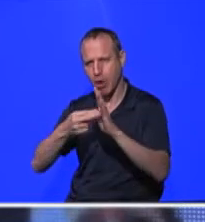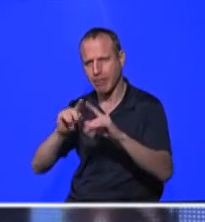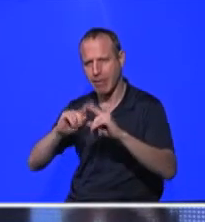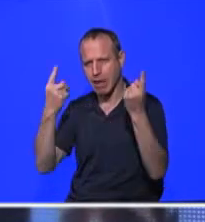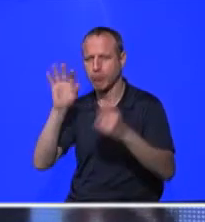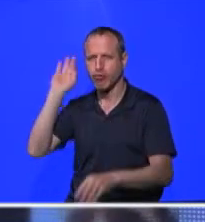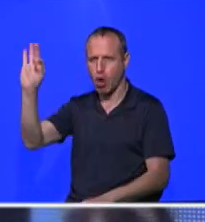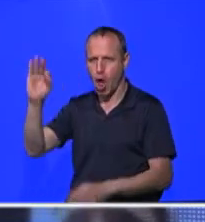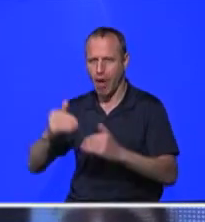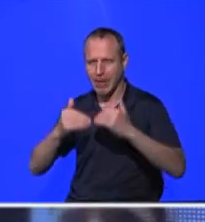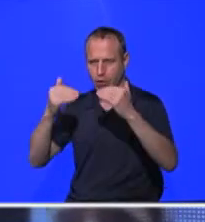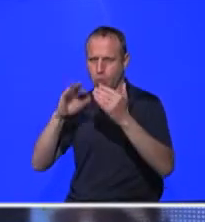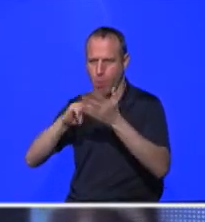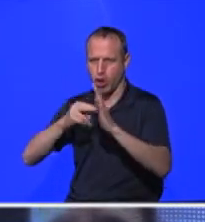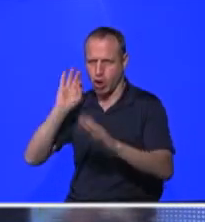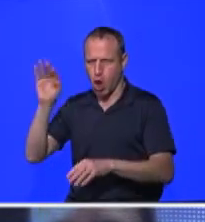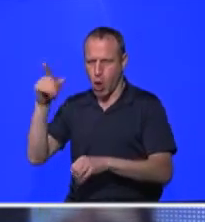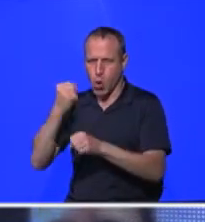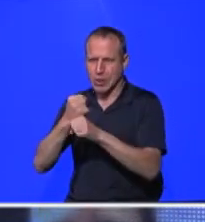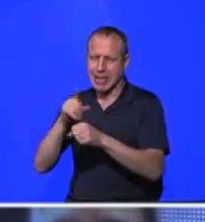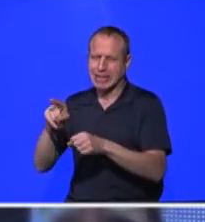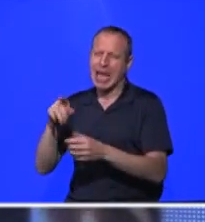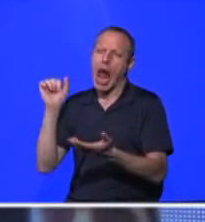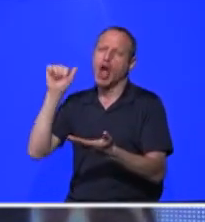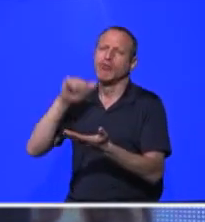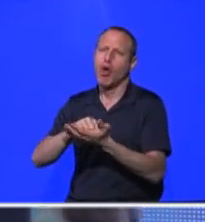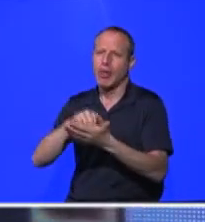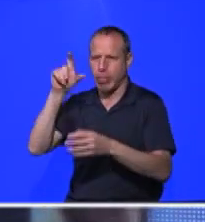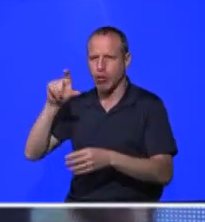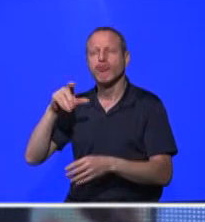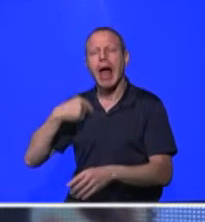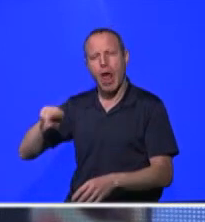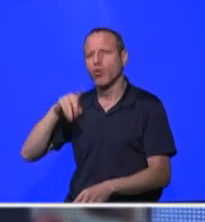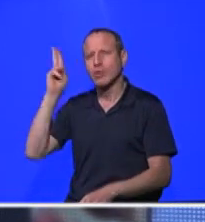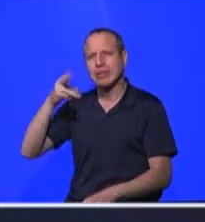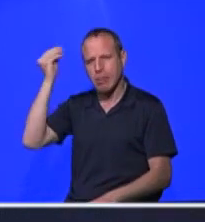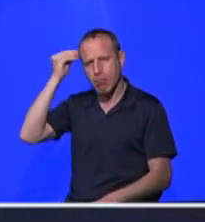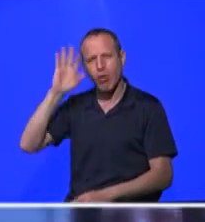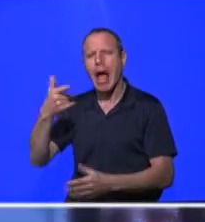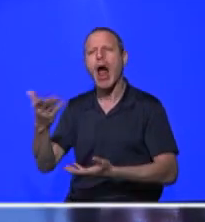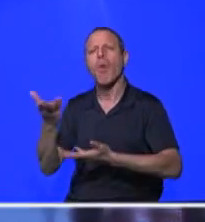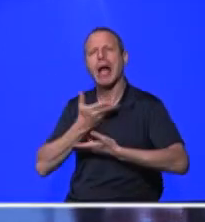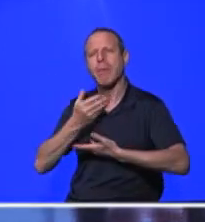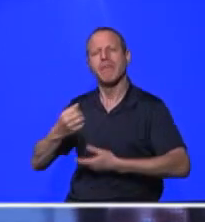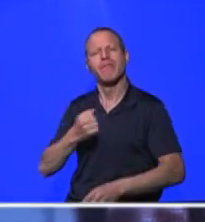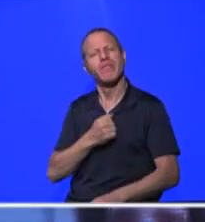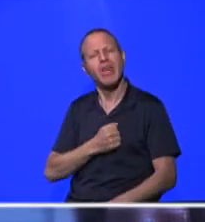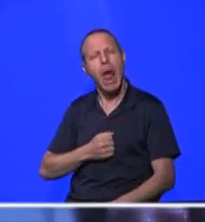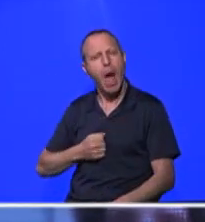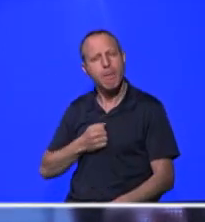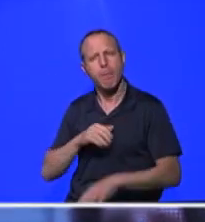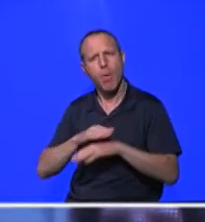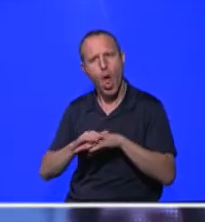ואחרים שלו וקידום פוליטי שלו, הוא עושה את זה על חשבון אנשים שאנחנו צריכים ללמוד גם איך אנחנו מקבלים ולחמול